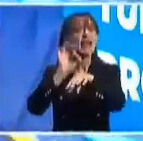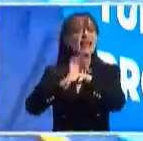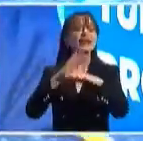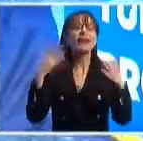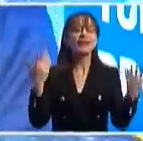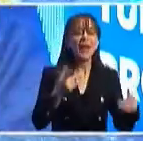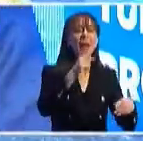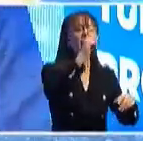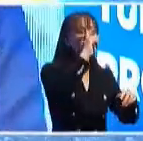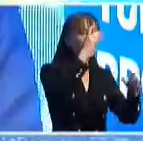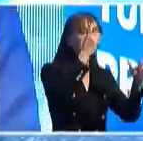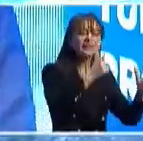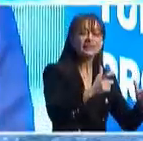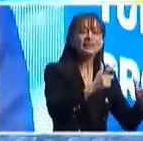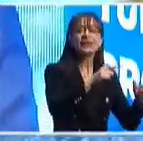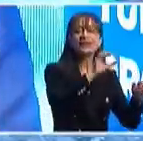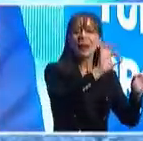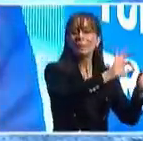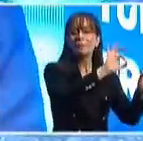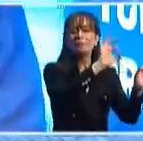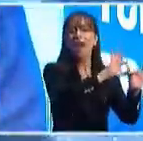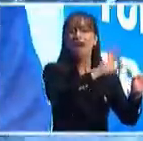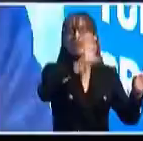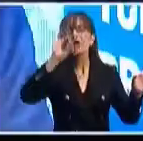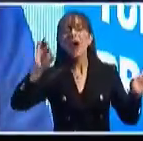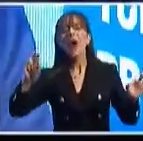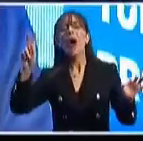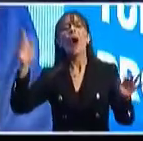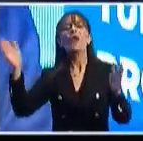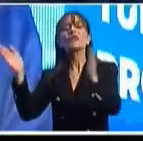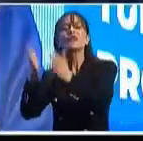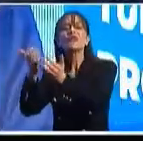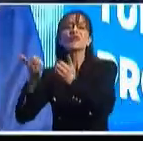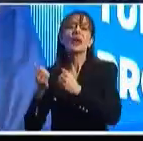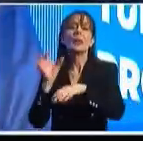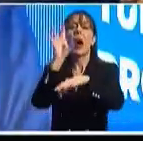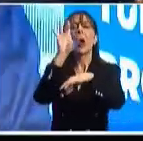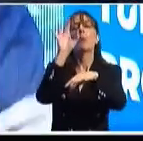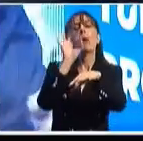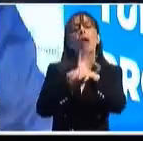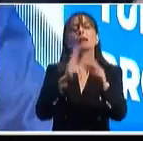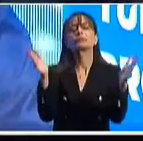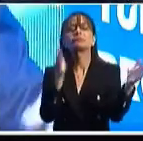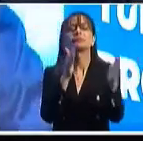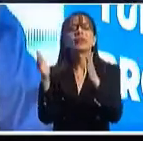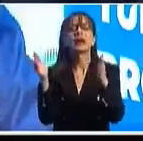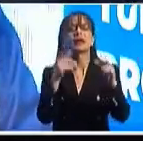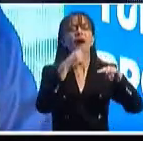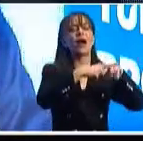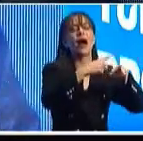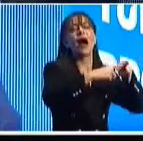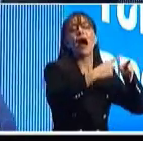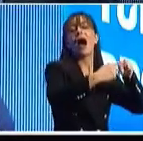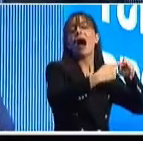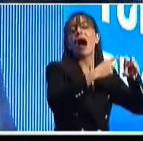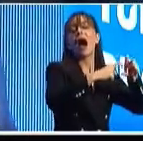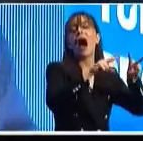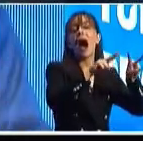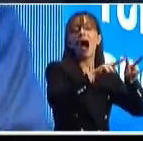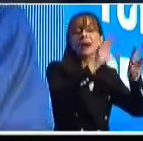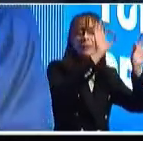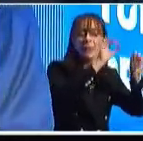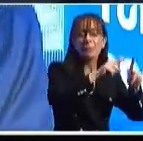Beşiktaş'tan Küçükçekmece'ye gidecek vatandaşımız 15 dakikaya, Harem Kavacık'ta da yolculuk